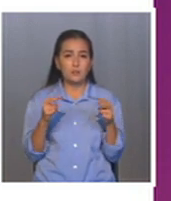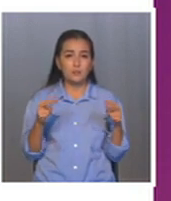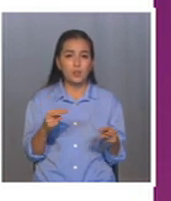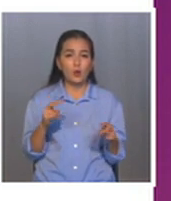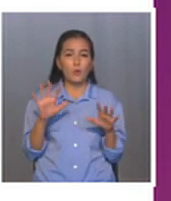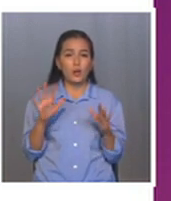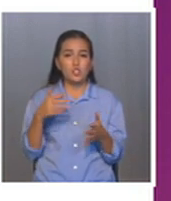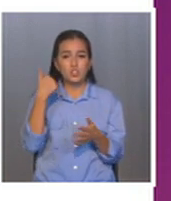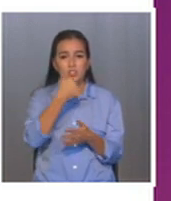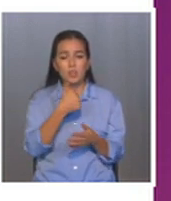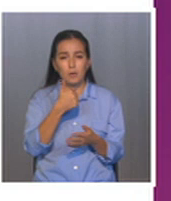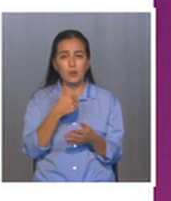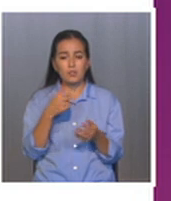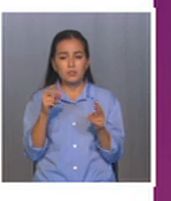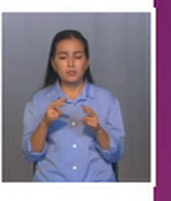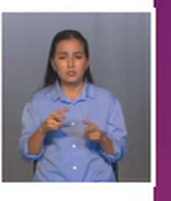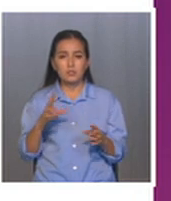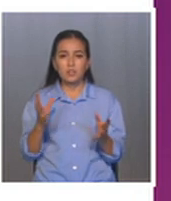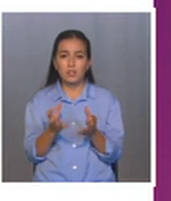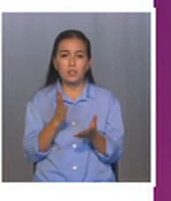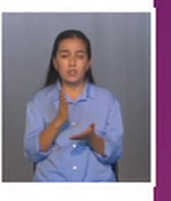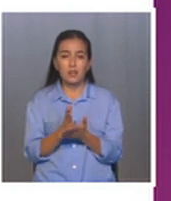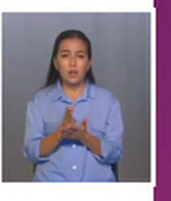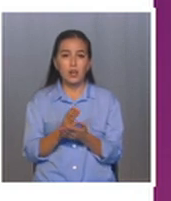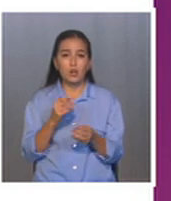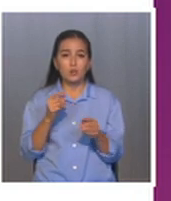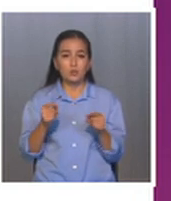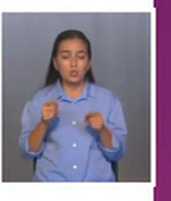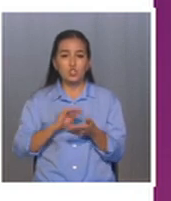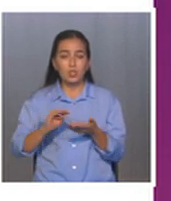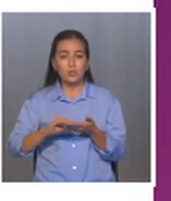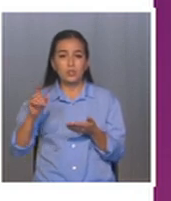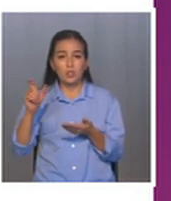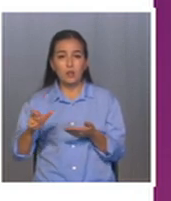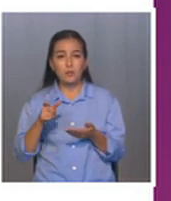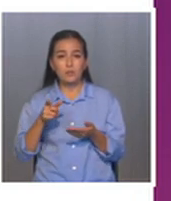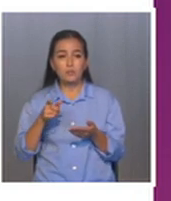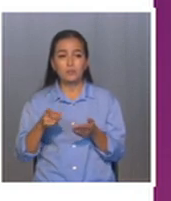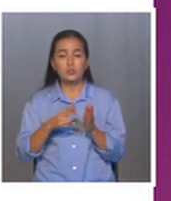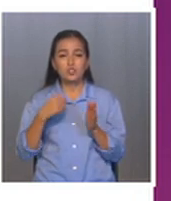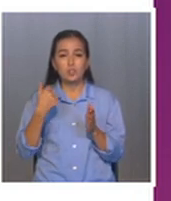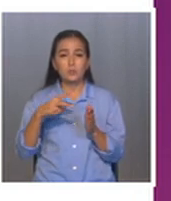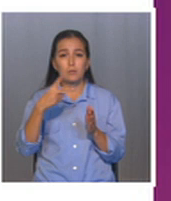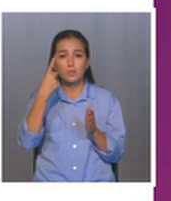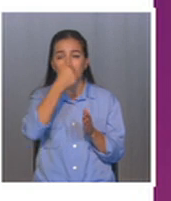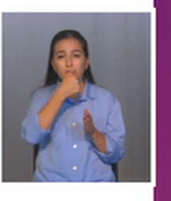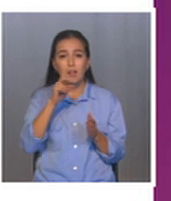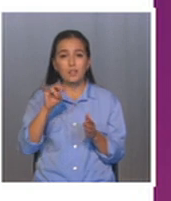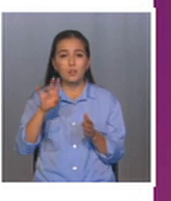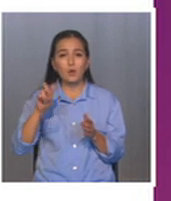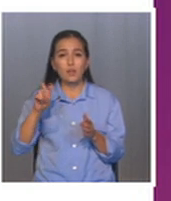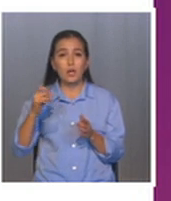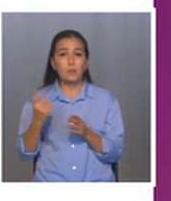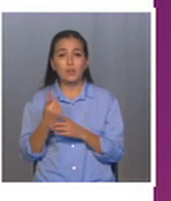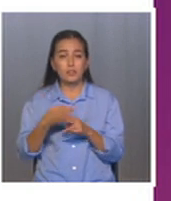жылнамасы сақталған. Үзінділерде жазушы 1821 жылғы 1 Николай патша, Броневский, тәжікті